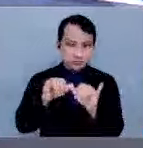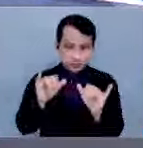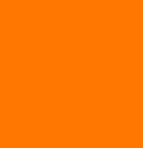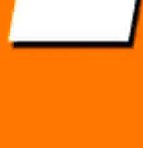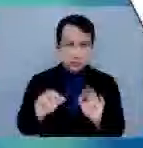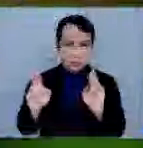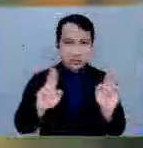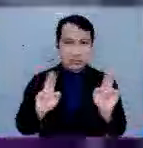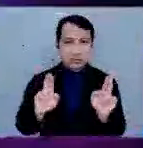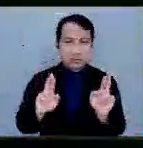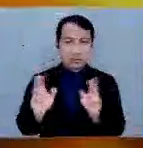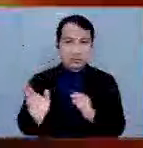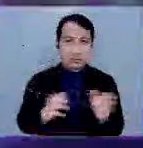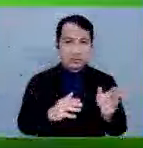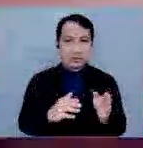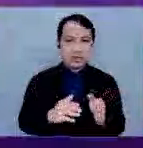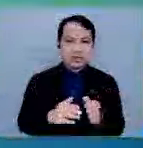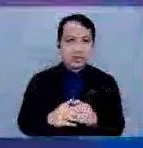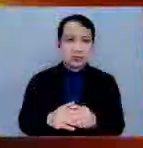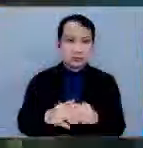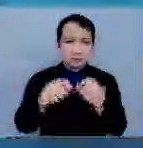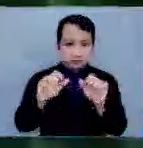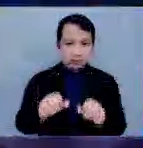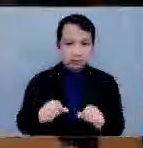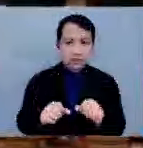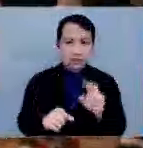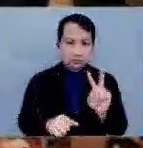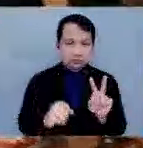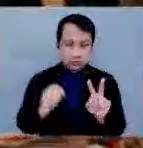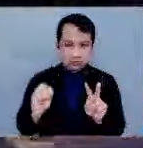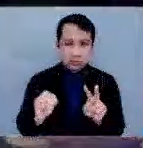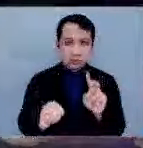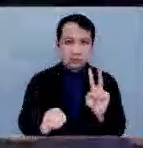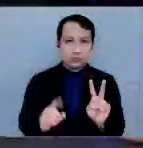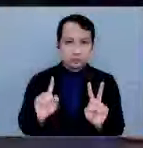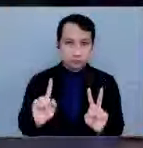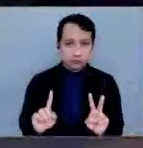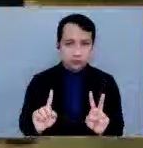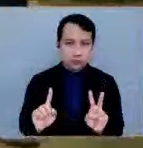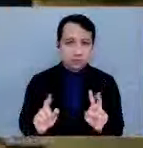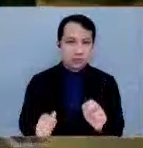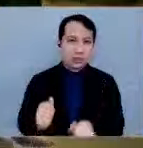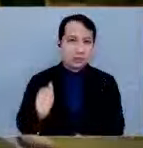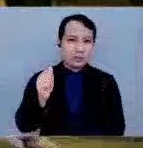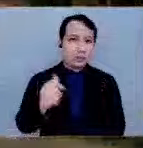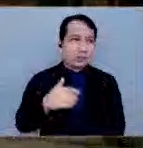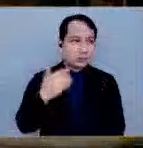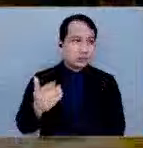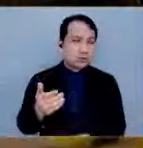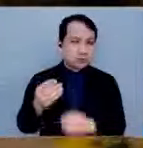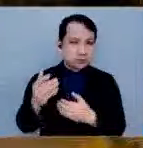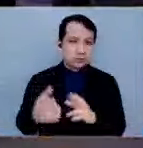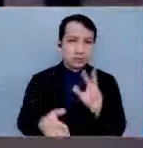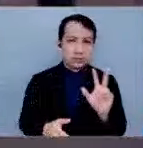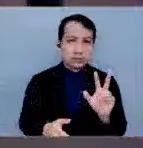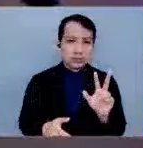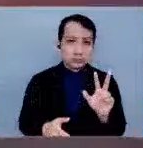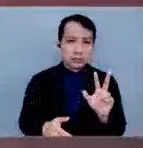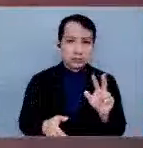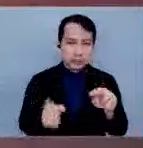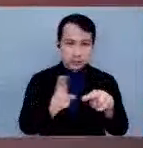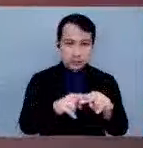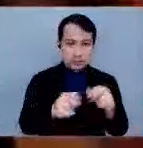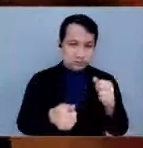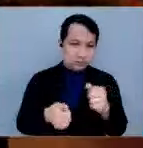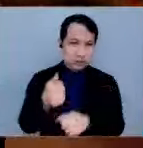fans. Sa parating na season, mapa 2-0 man o 2-1 ang panalo ng isang koponan sa isang match, 3 points ang ibibigay sa kanila. Sa mga